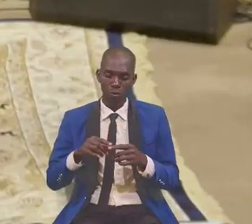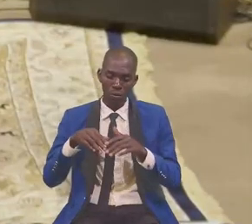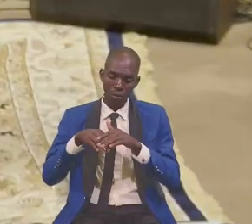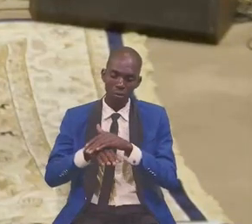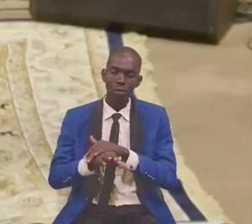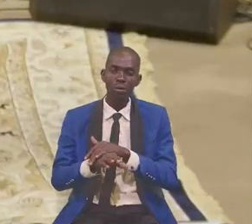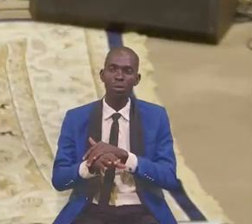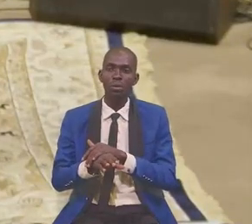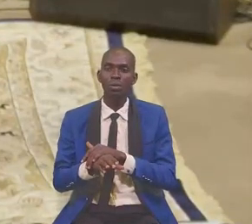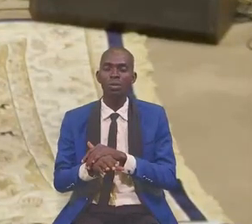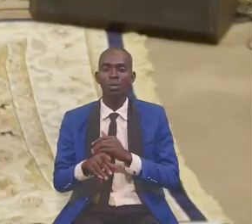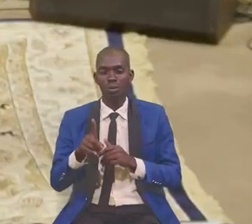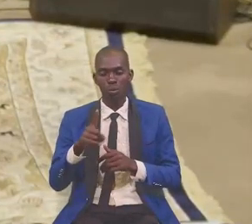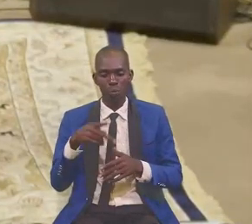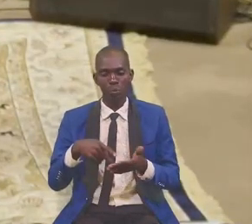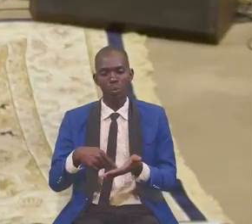Pour pénétrer, vous payez le prix.